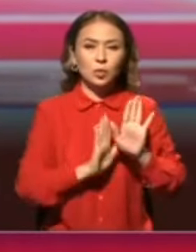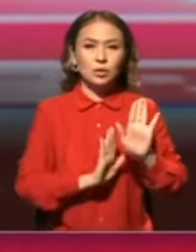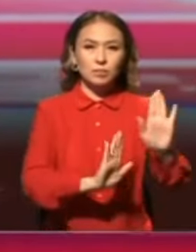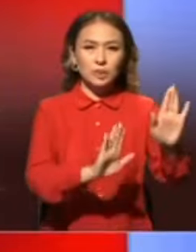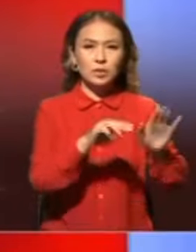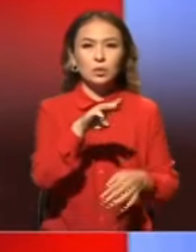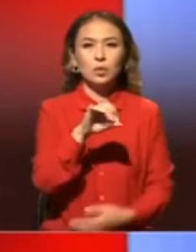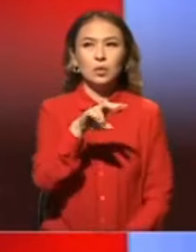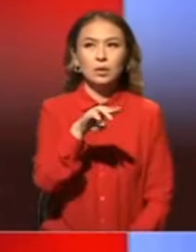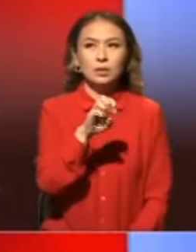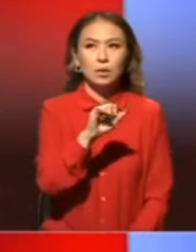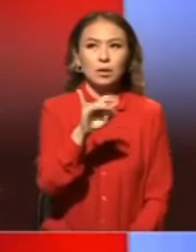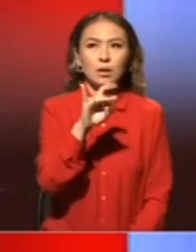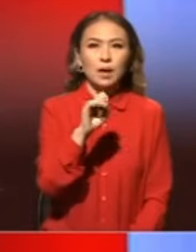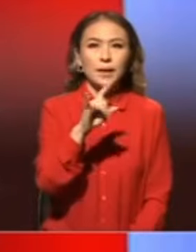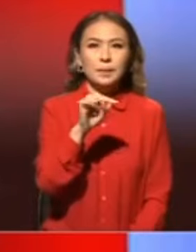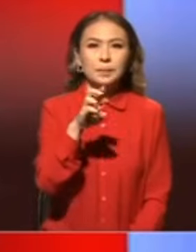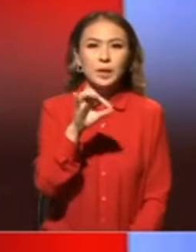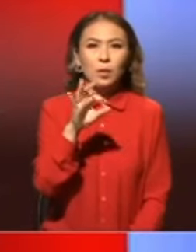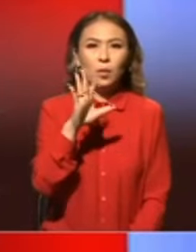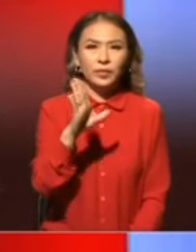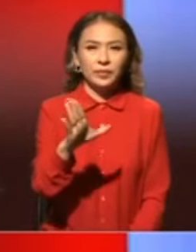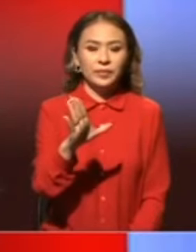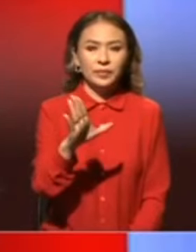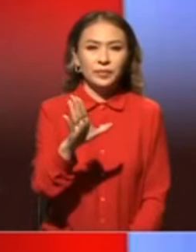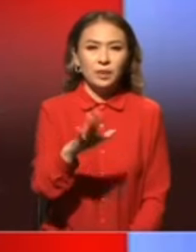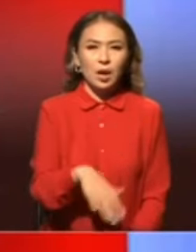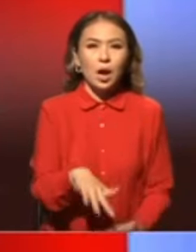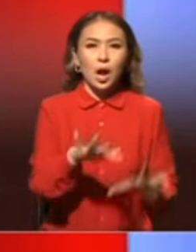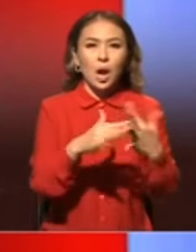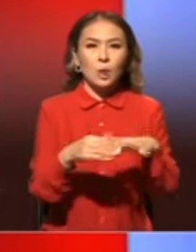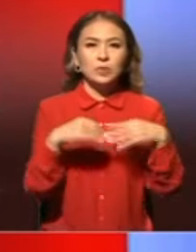орынбасары Төлеутай Рахымбеков ағамыз. Және